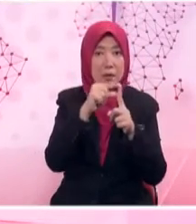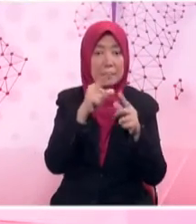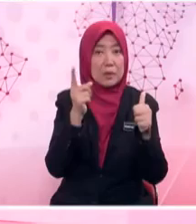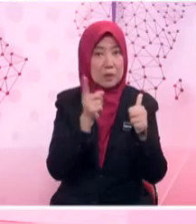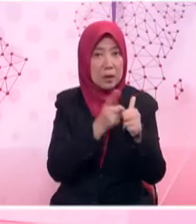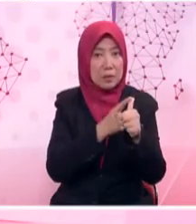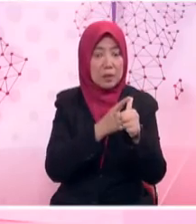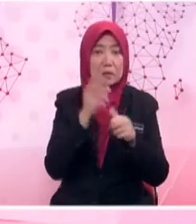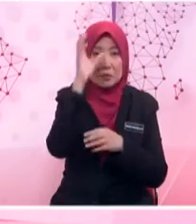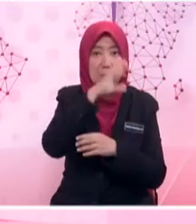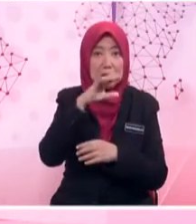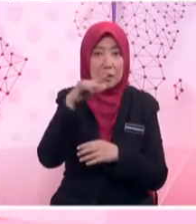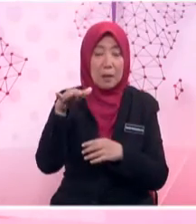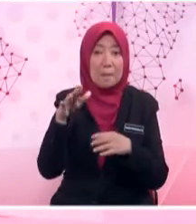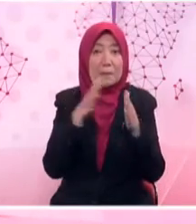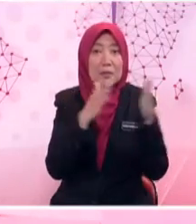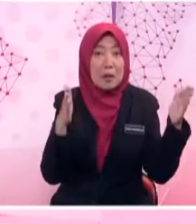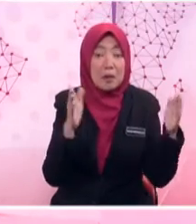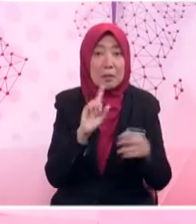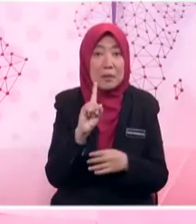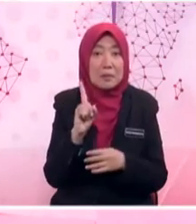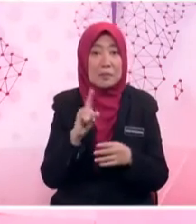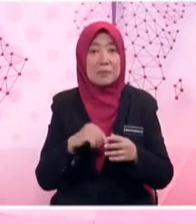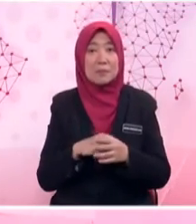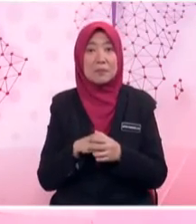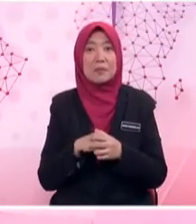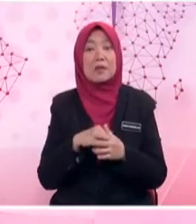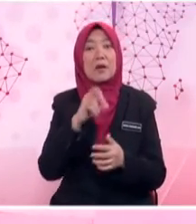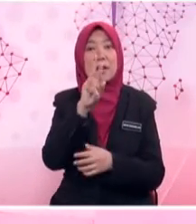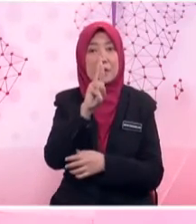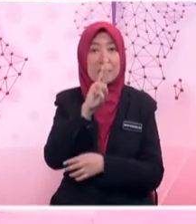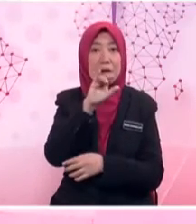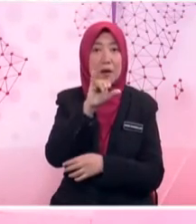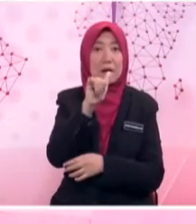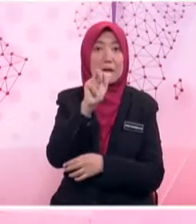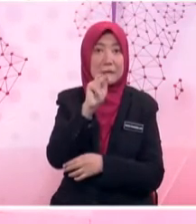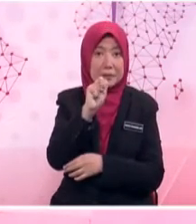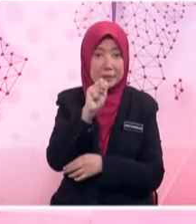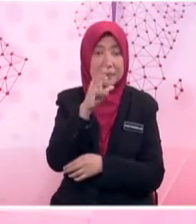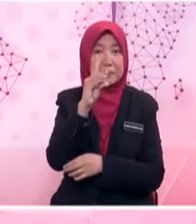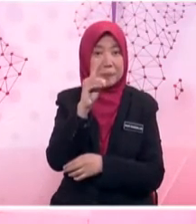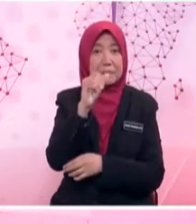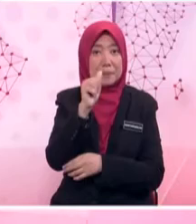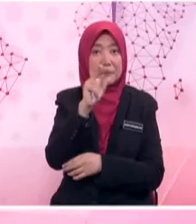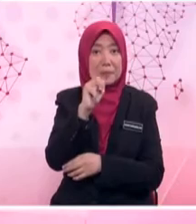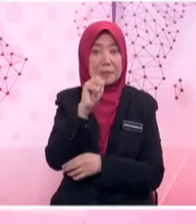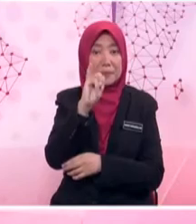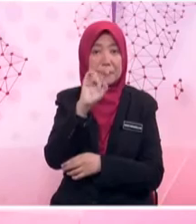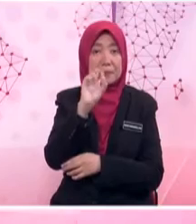noktah. Itu yang akan saya cari dulu cikgu. Betul. Ryan Danish. Yang pertama.